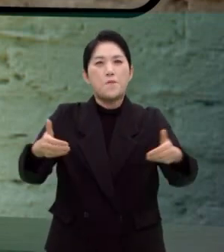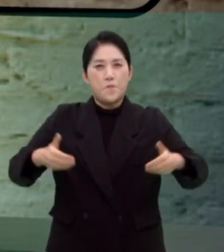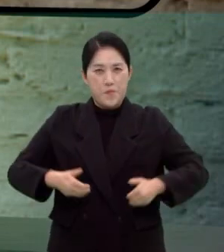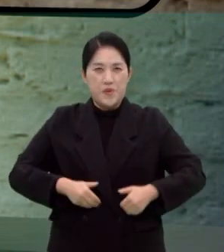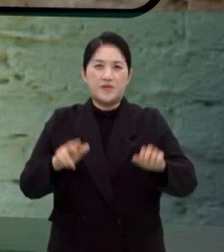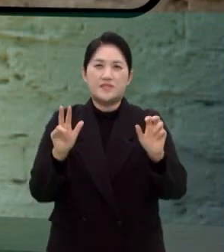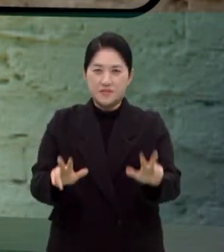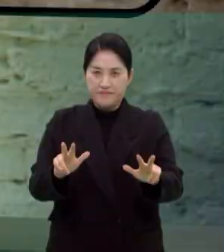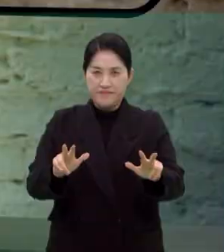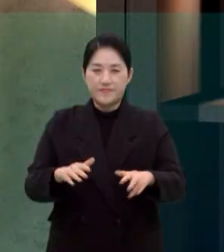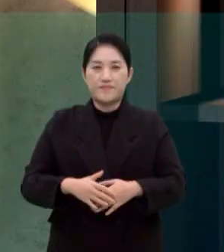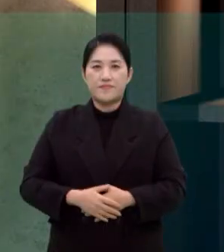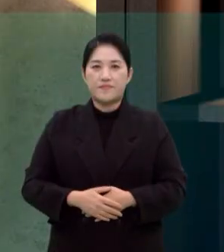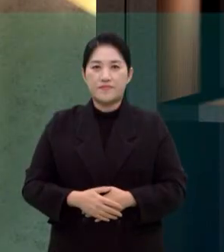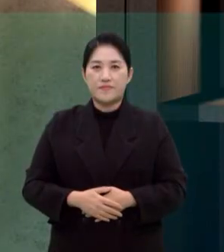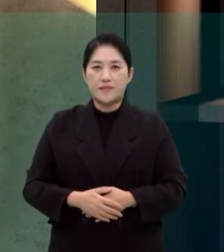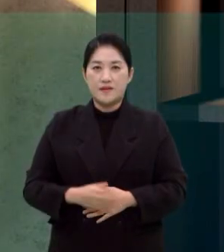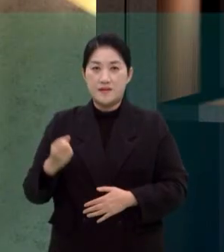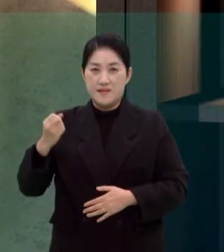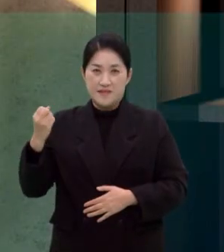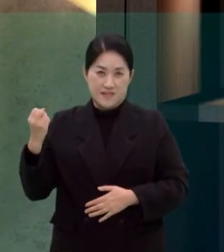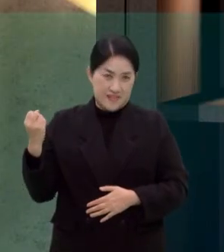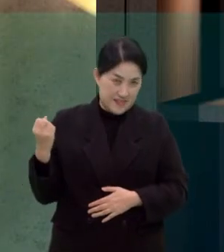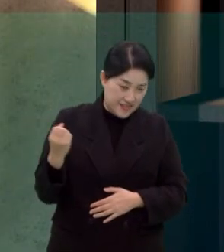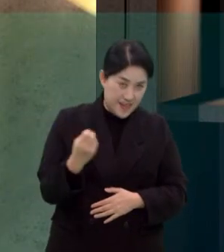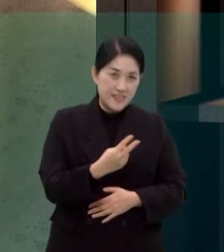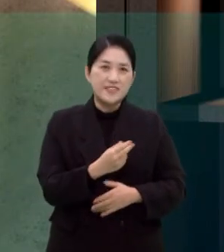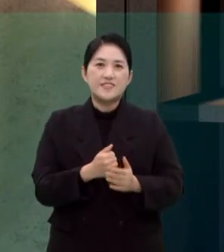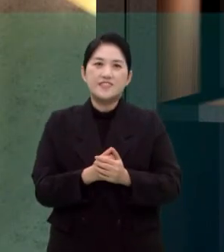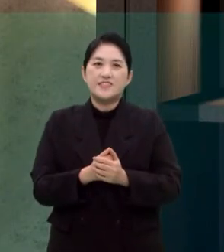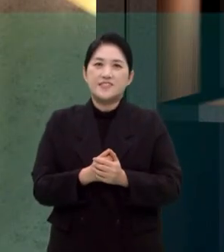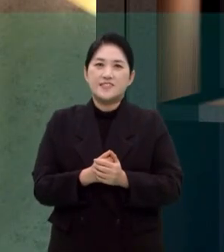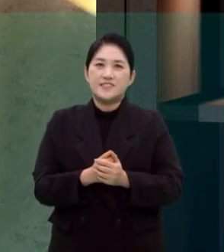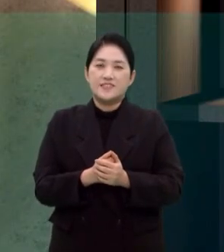시기입니다. 다시 바로 그 일을